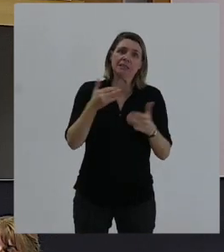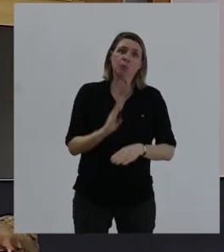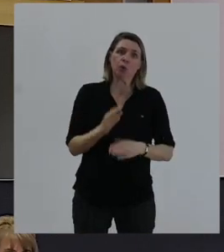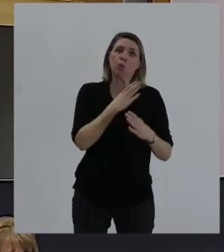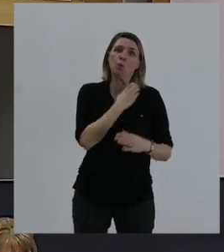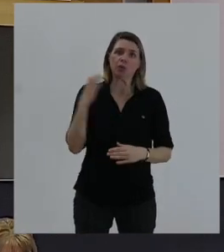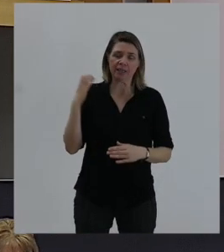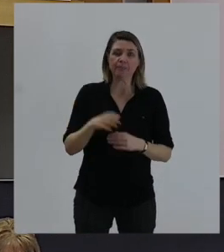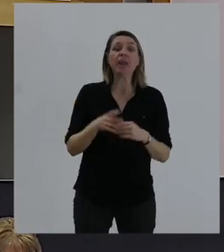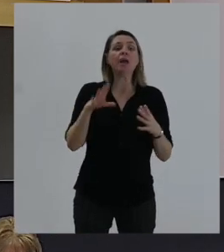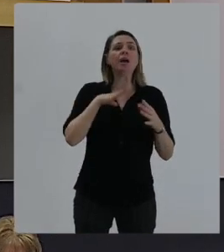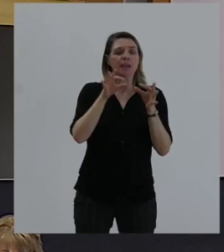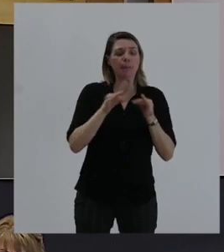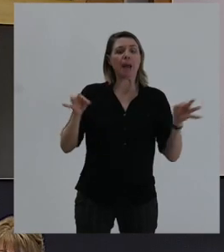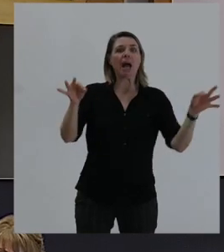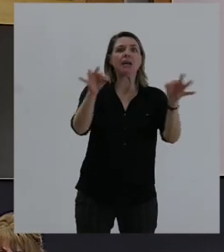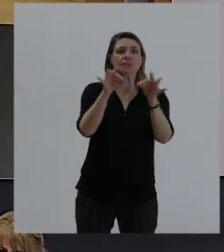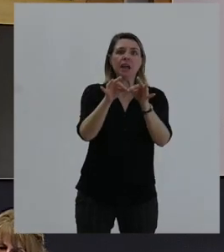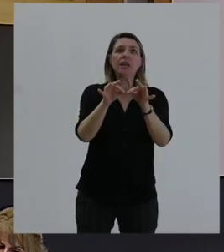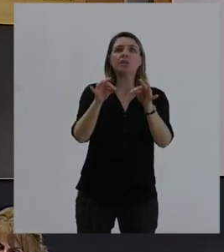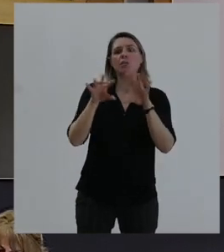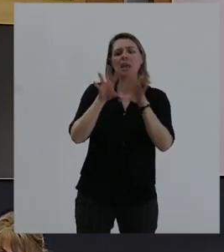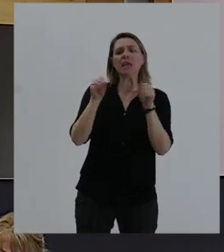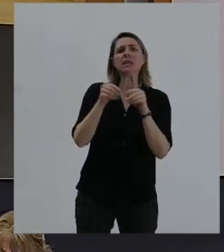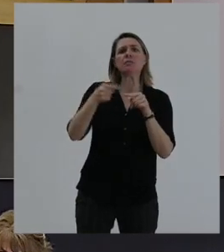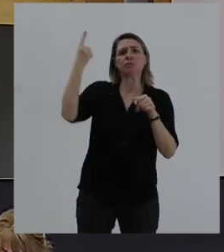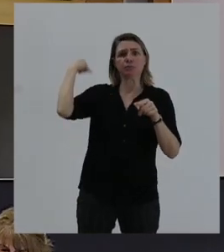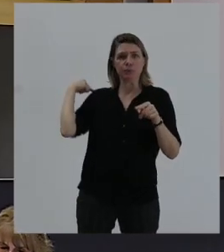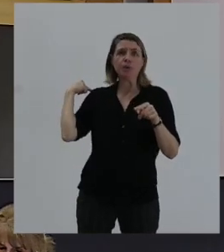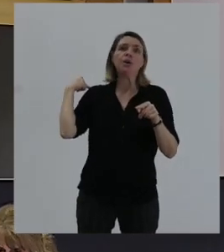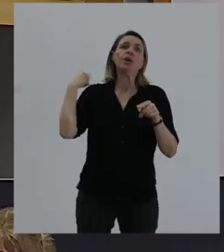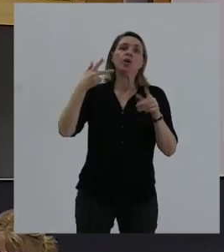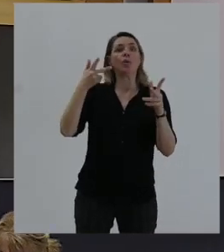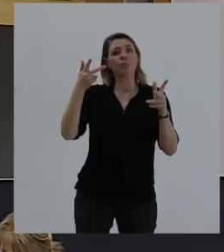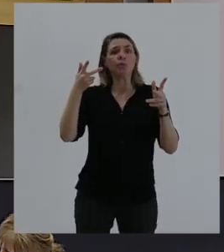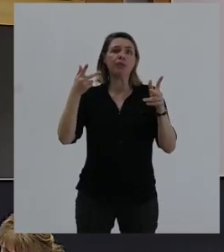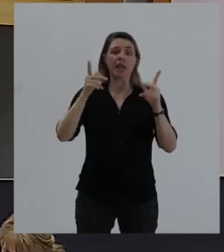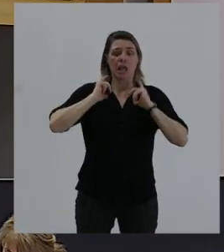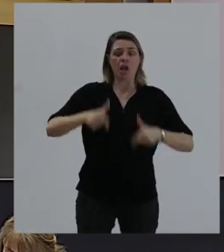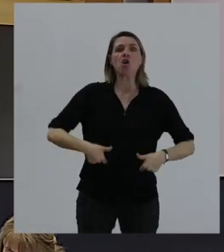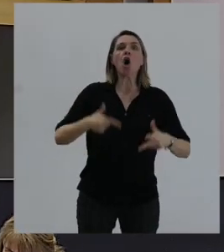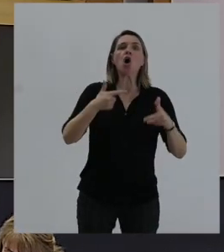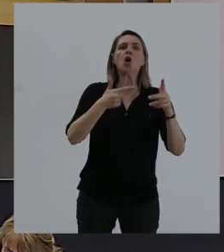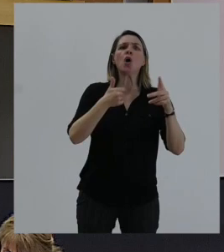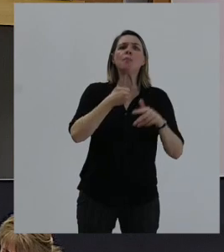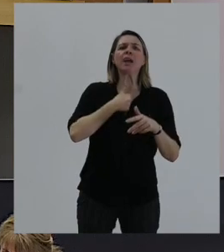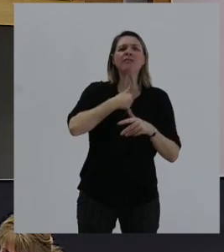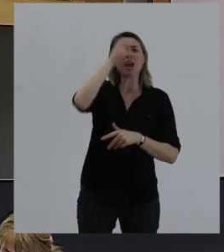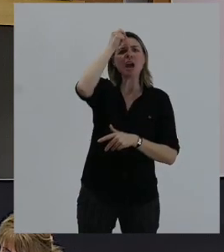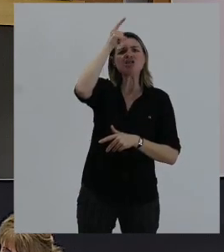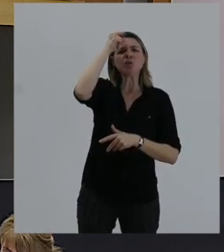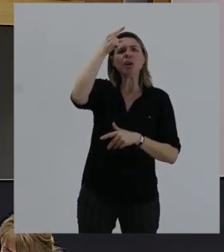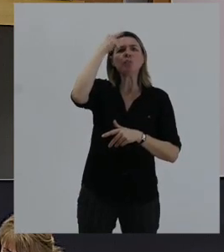Sur une parcelle sur laquelle l'équipe précédente avait autorisé une école privée d'ingénierie